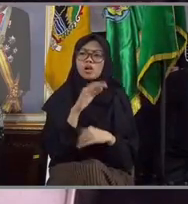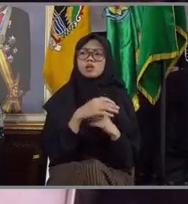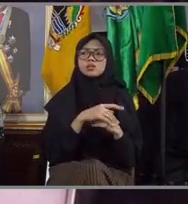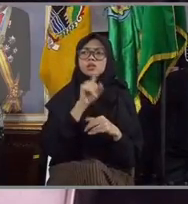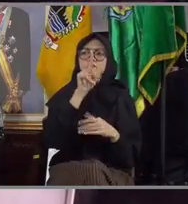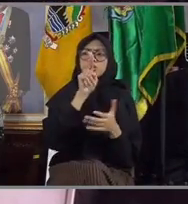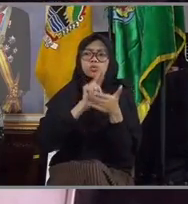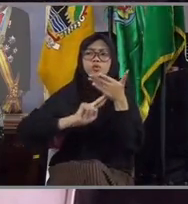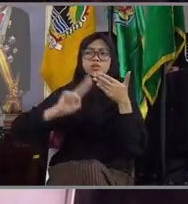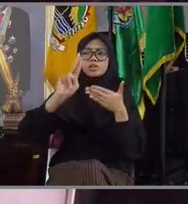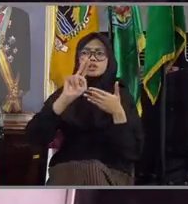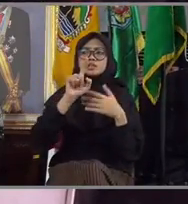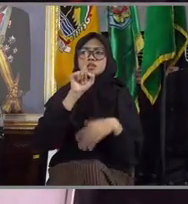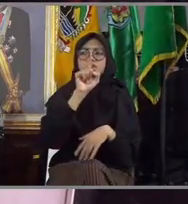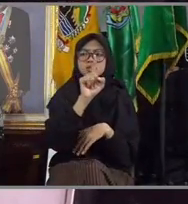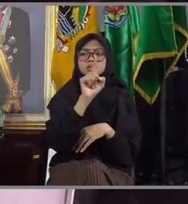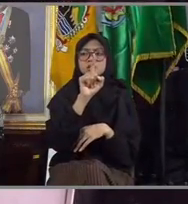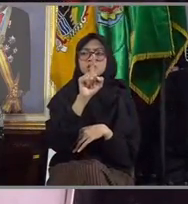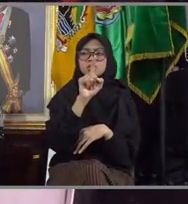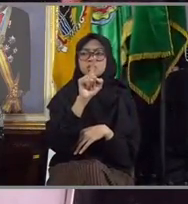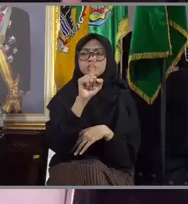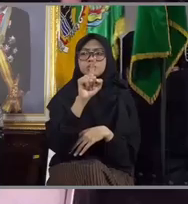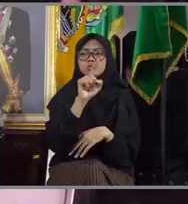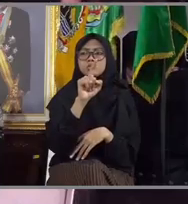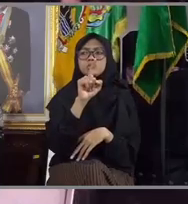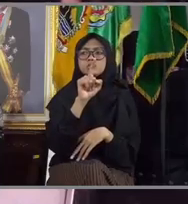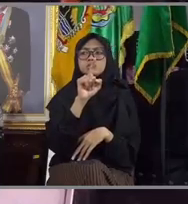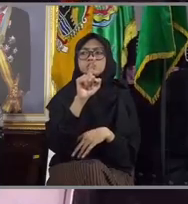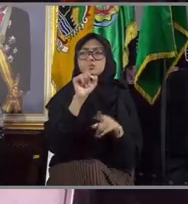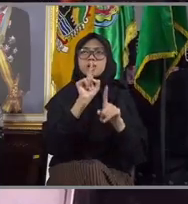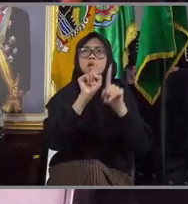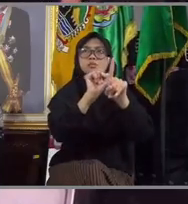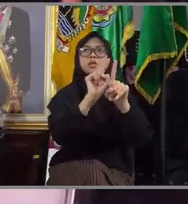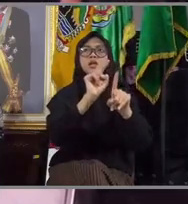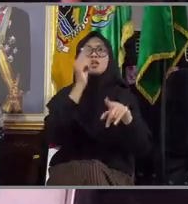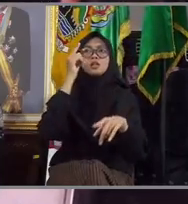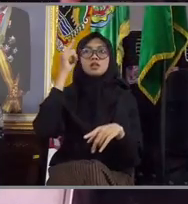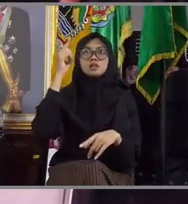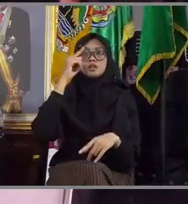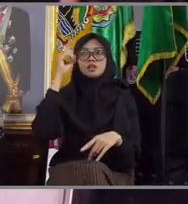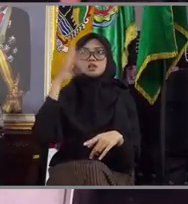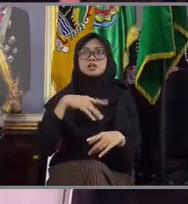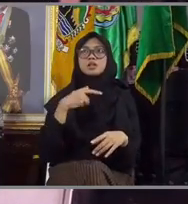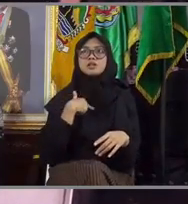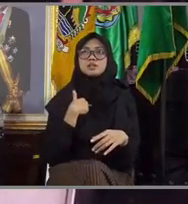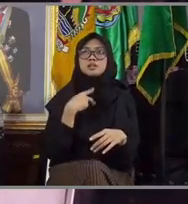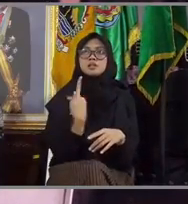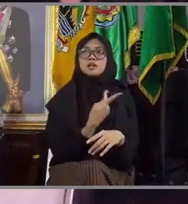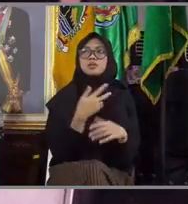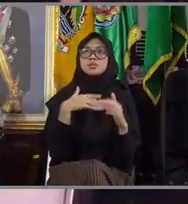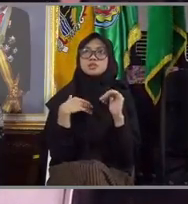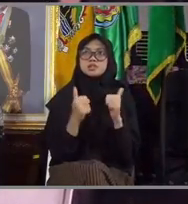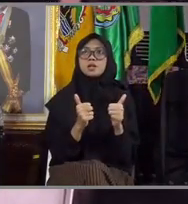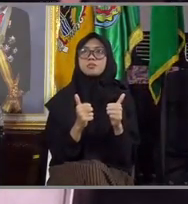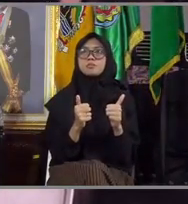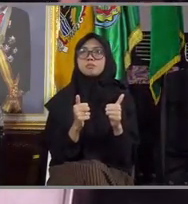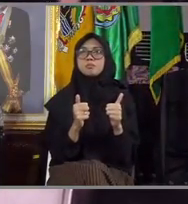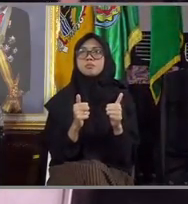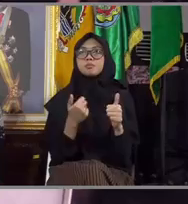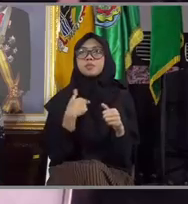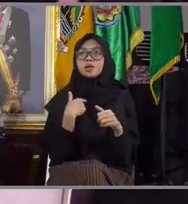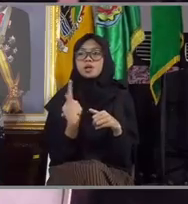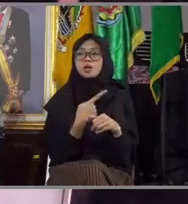tinggi 186 bisa dampingan Desa kami siap pak dari Kebetulan kami